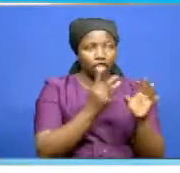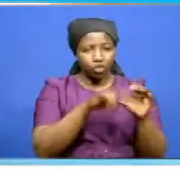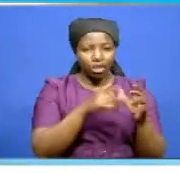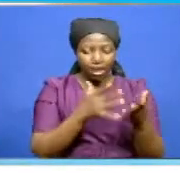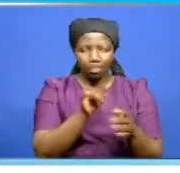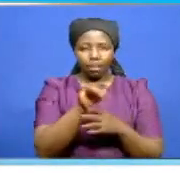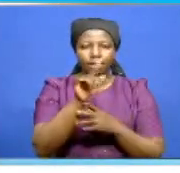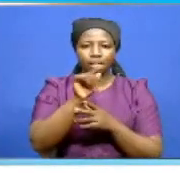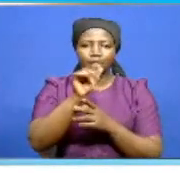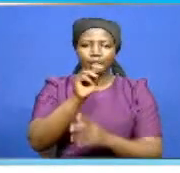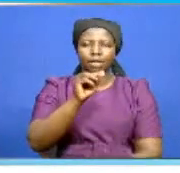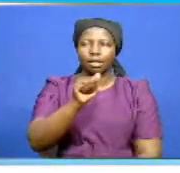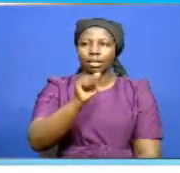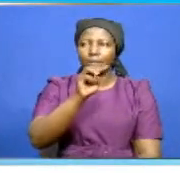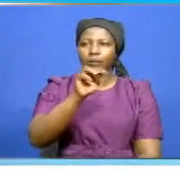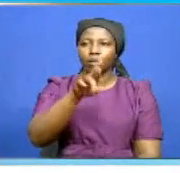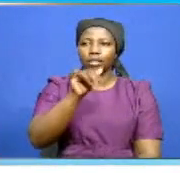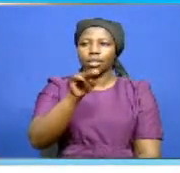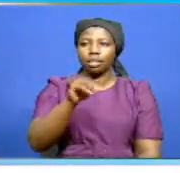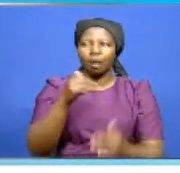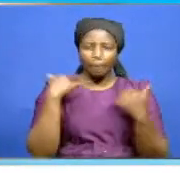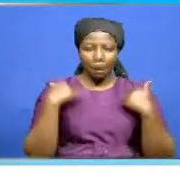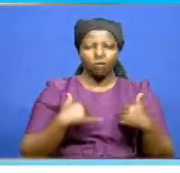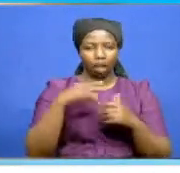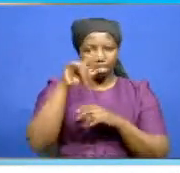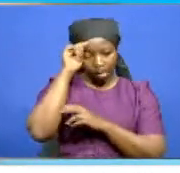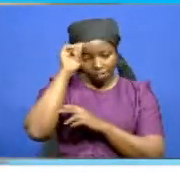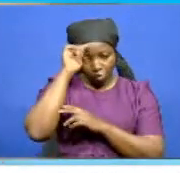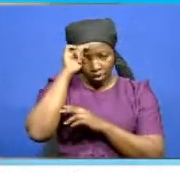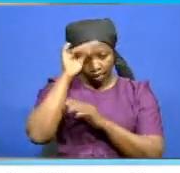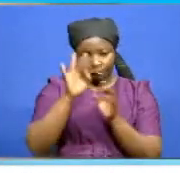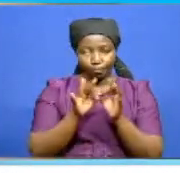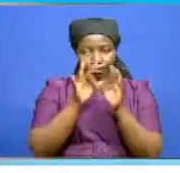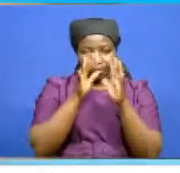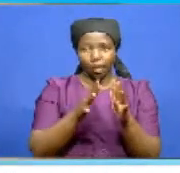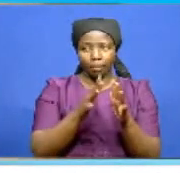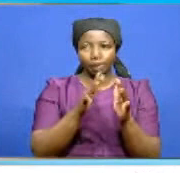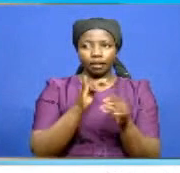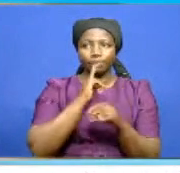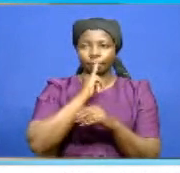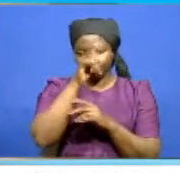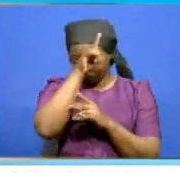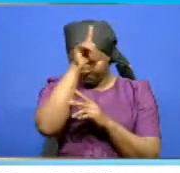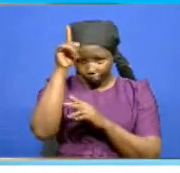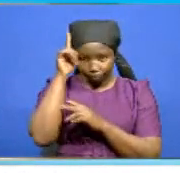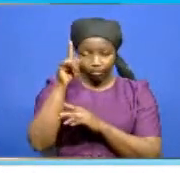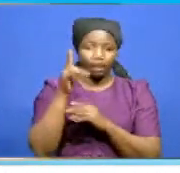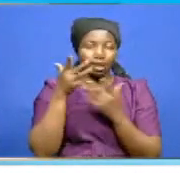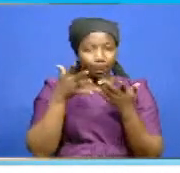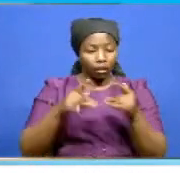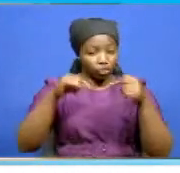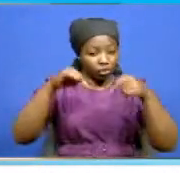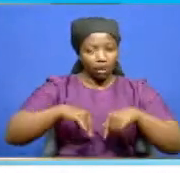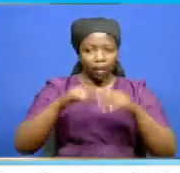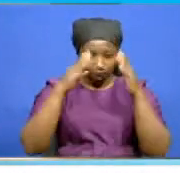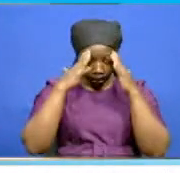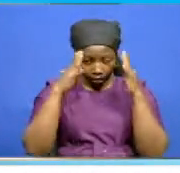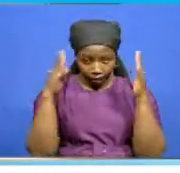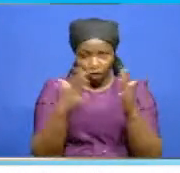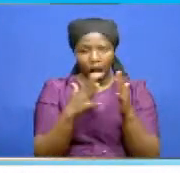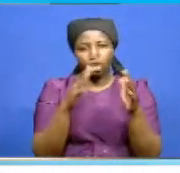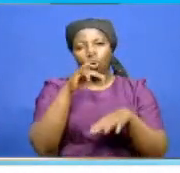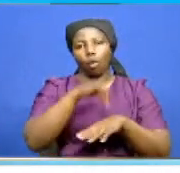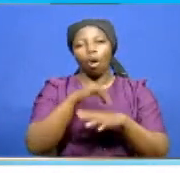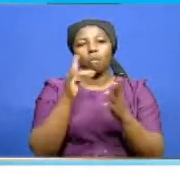Tamrini ya Channel 1. Mimi naitwa Timothy Kipnusu. Mfasiri wa lugha ya ishara ni Lucy Mwaura, na leo tutakuwa tunazungumzia kuhusiana